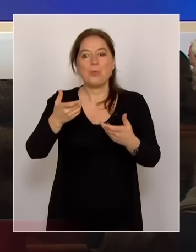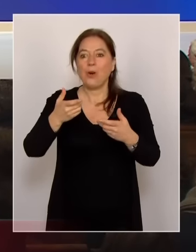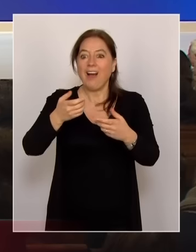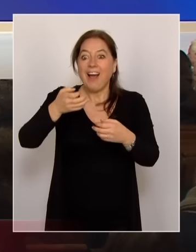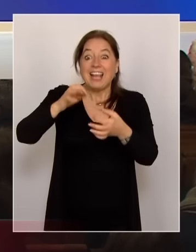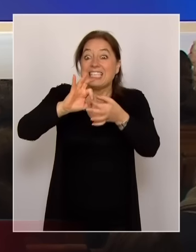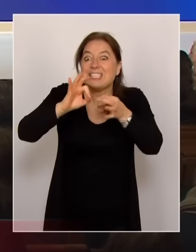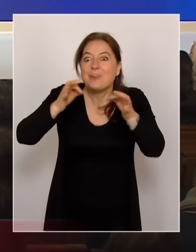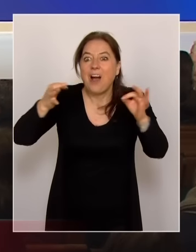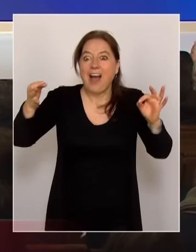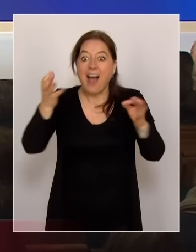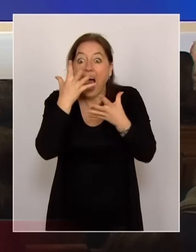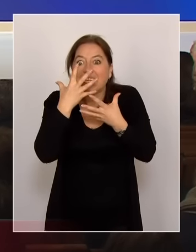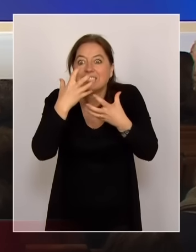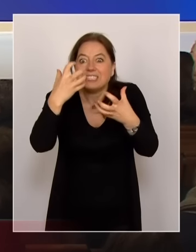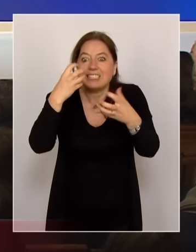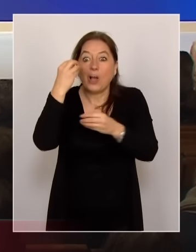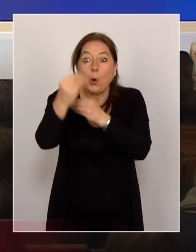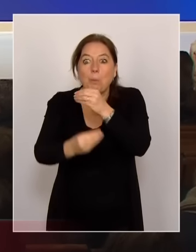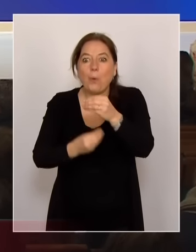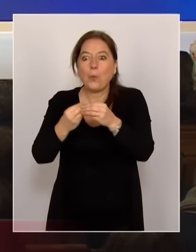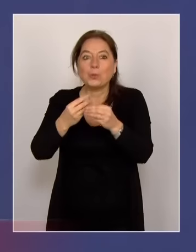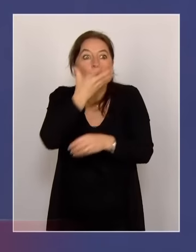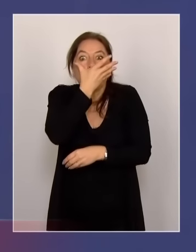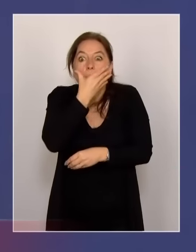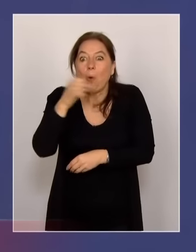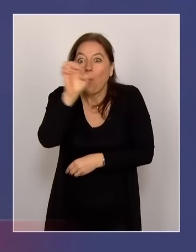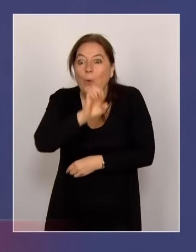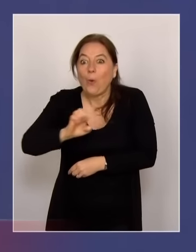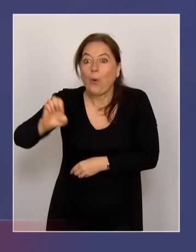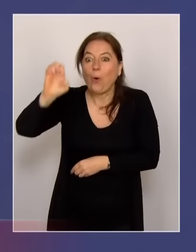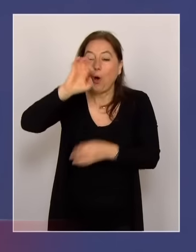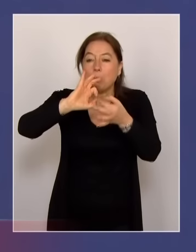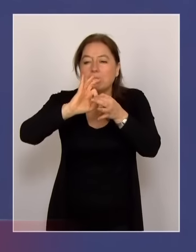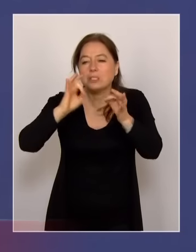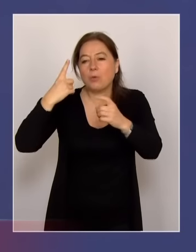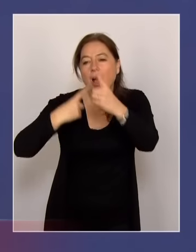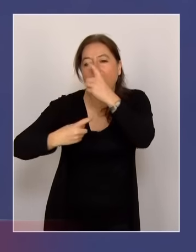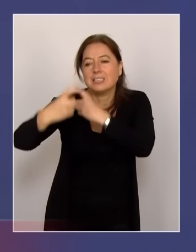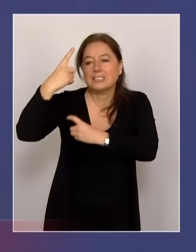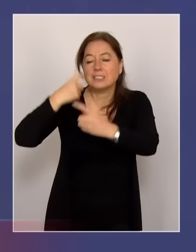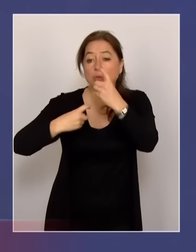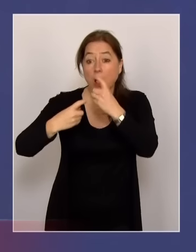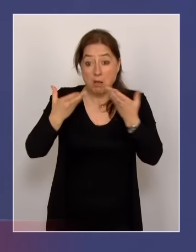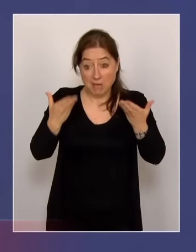grands récits qui font rêver la planète. Elle consomme de plus en plus des récits produits ailleurs.